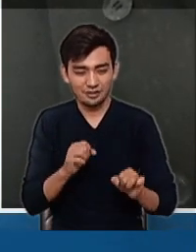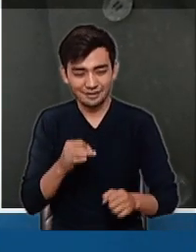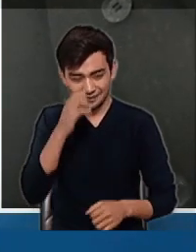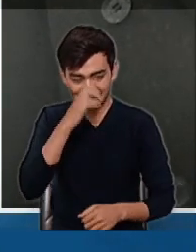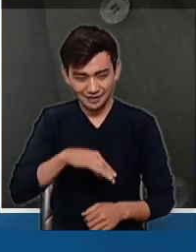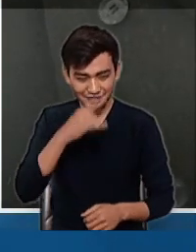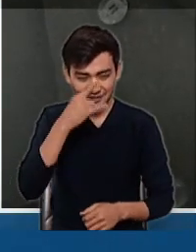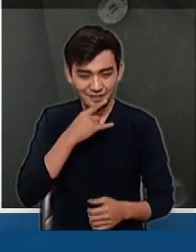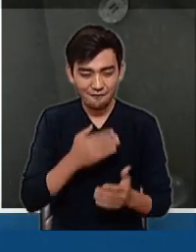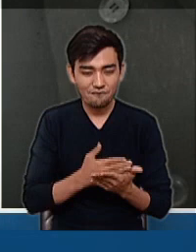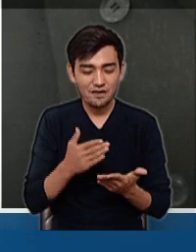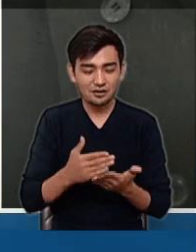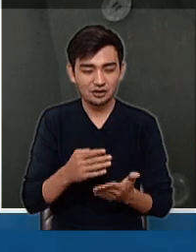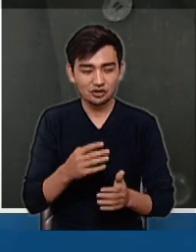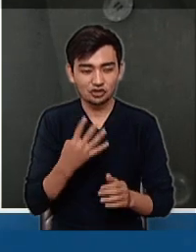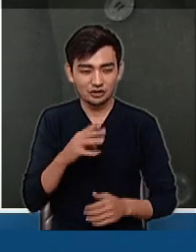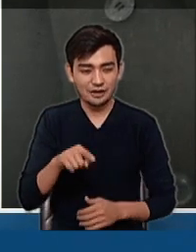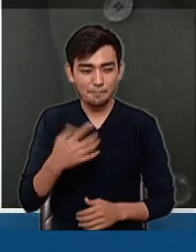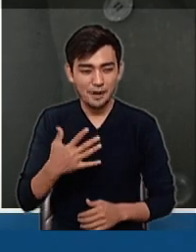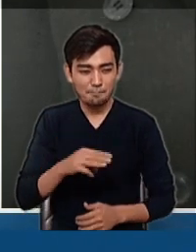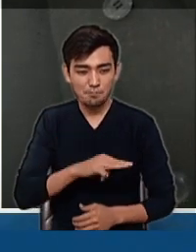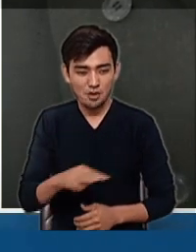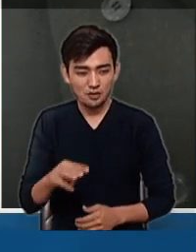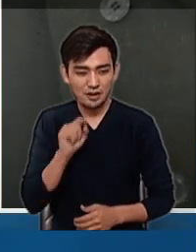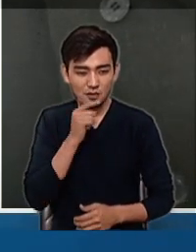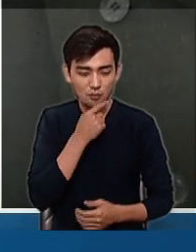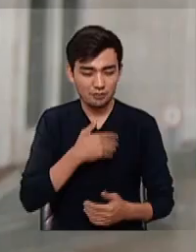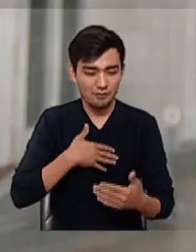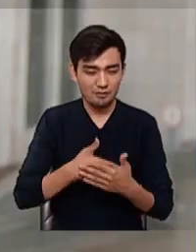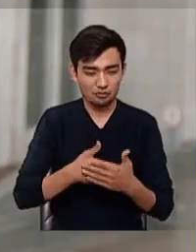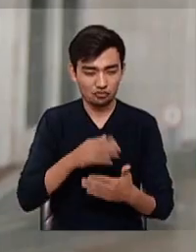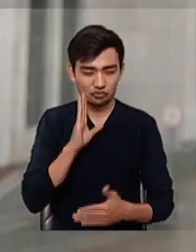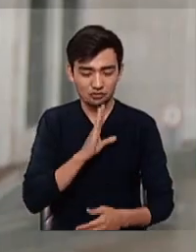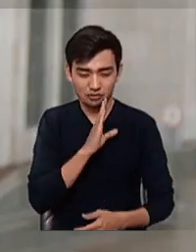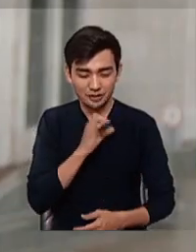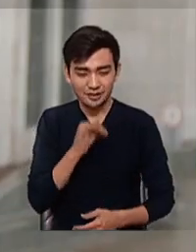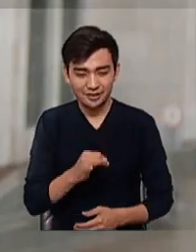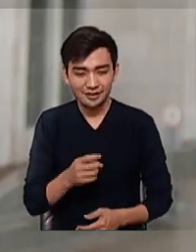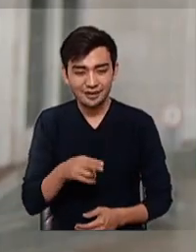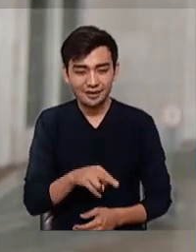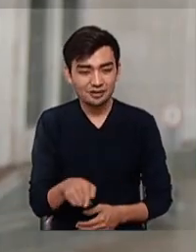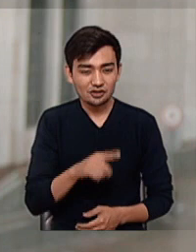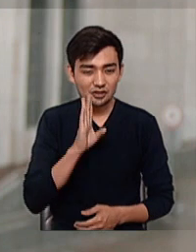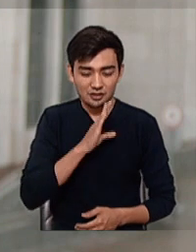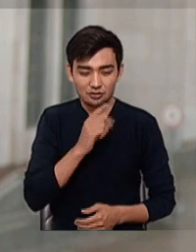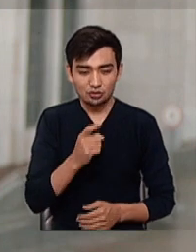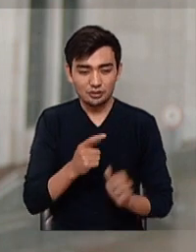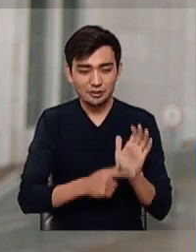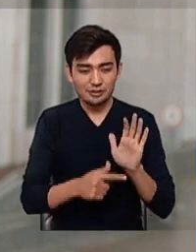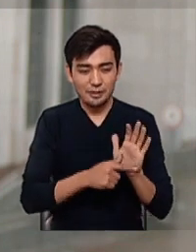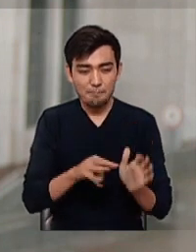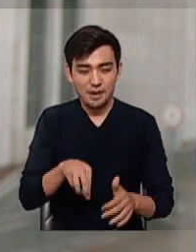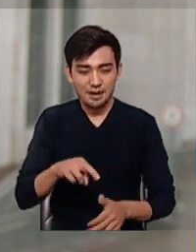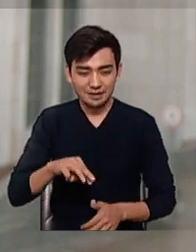нашей стране свыше 4,5 млн экономически активных женщин подспорьем для них станут 177 млрд